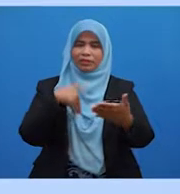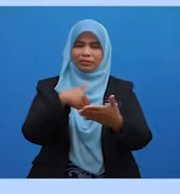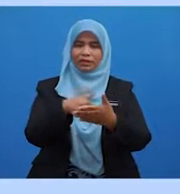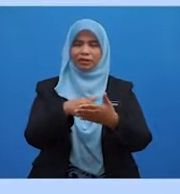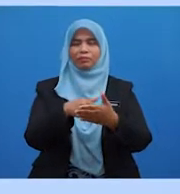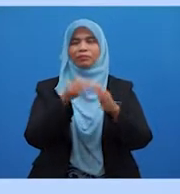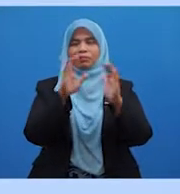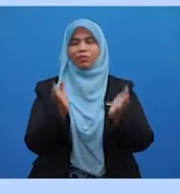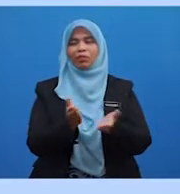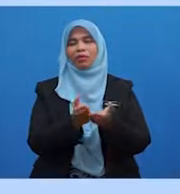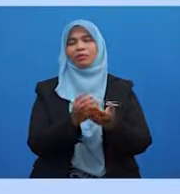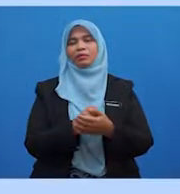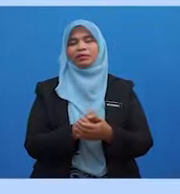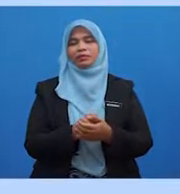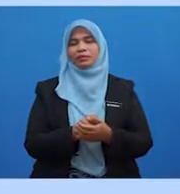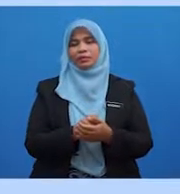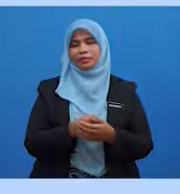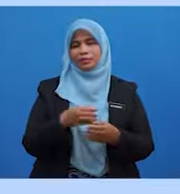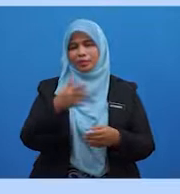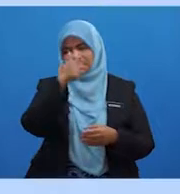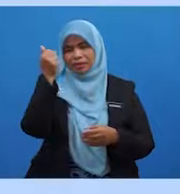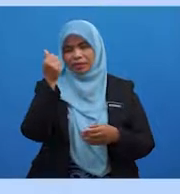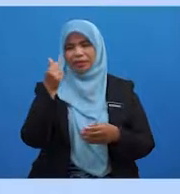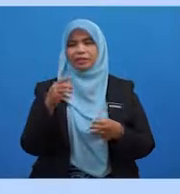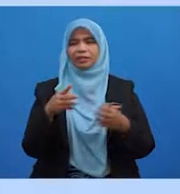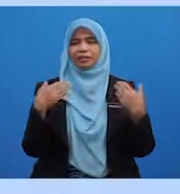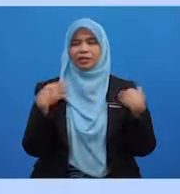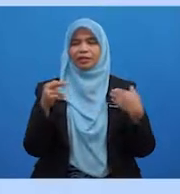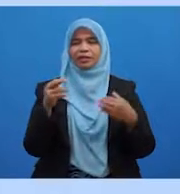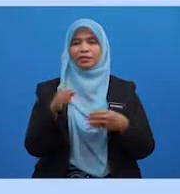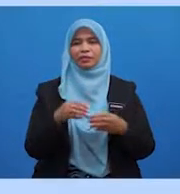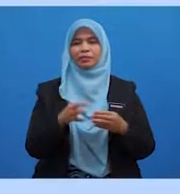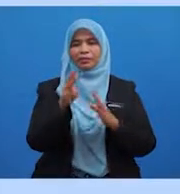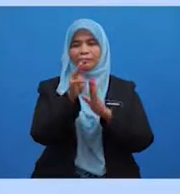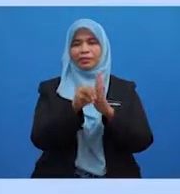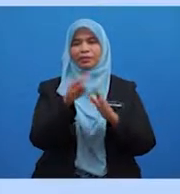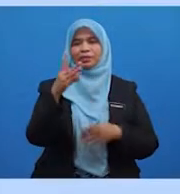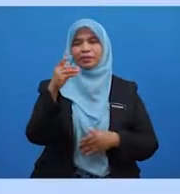lawan semasa permainan disebabkan oleh keadaan yang mendesak.